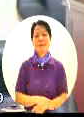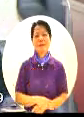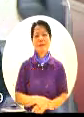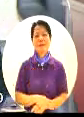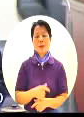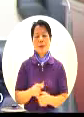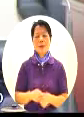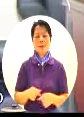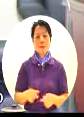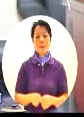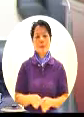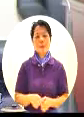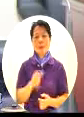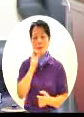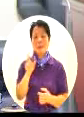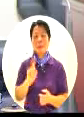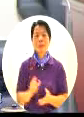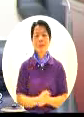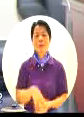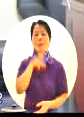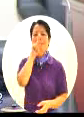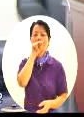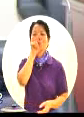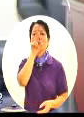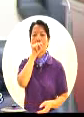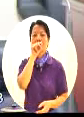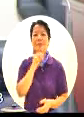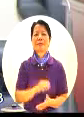既然第一句话是什么？压压了。